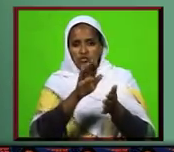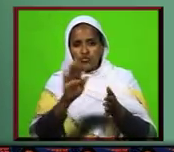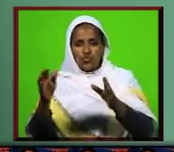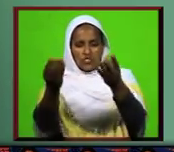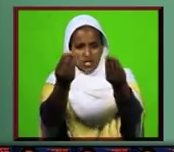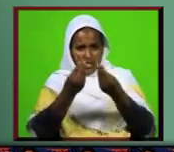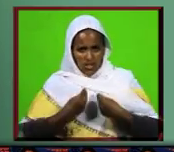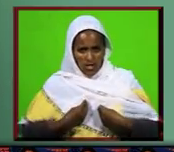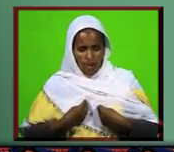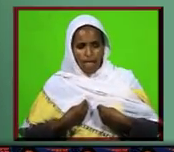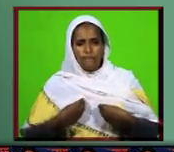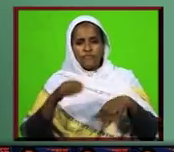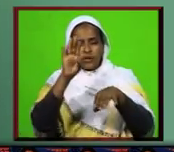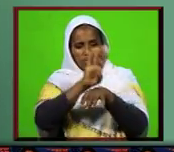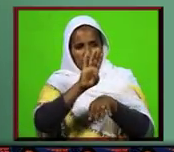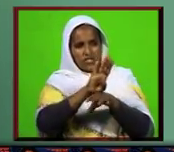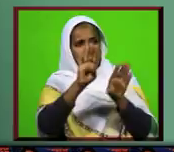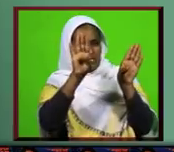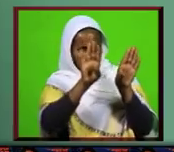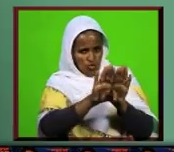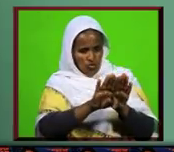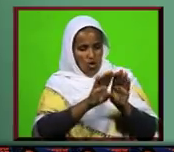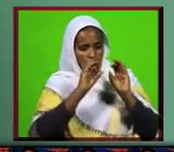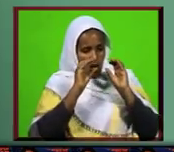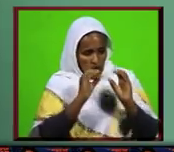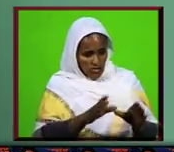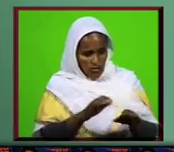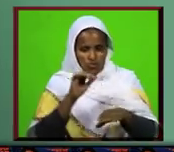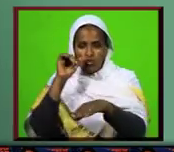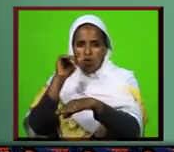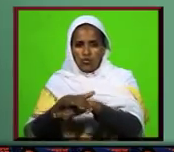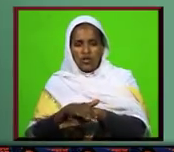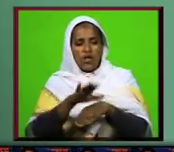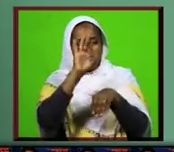የሰጠን አጥቢያ ቤተ ክርስቲያኔ ተዘግቷል፣ አስተምራችሁ